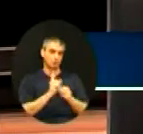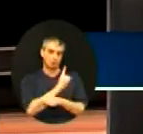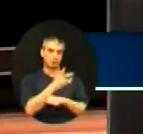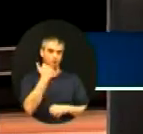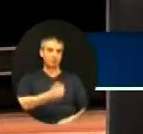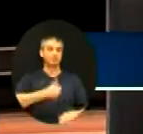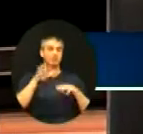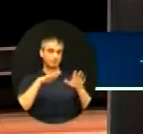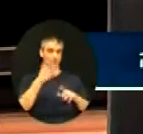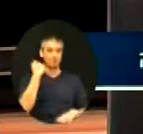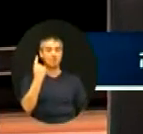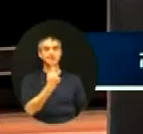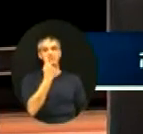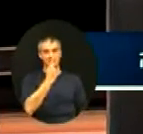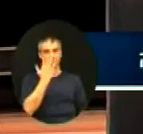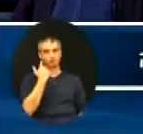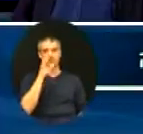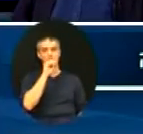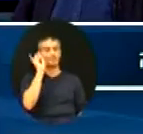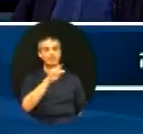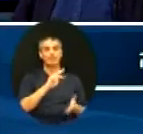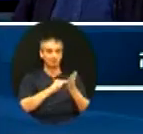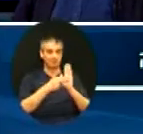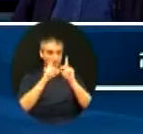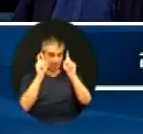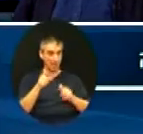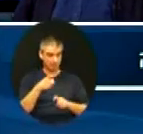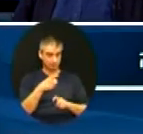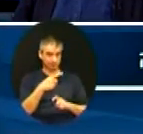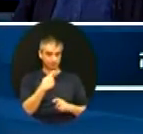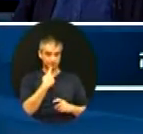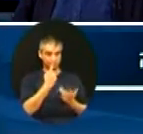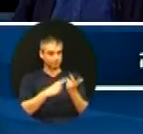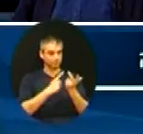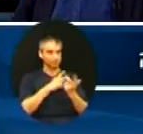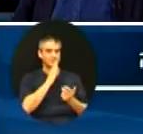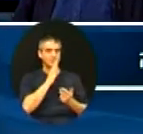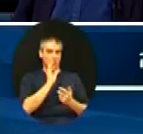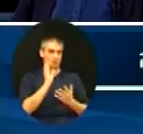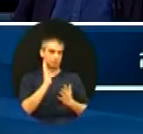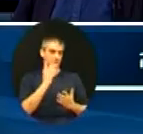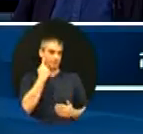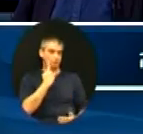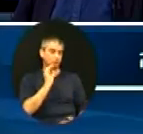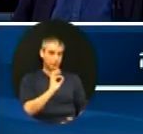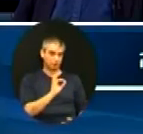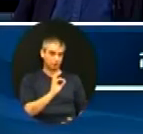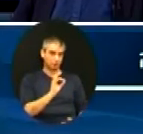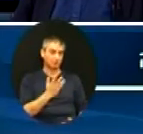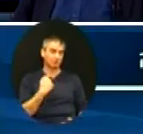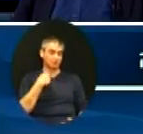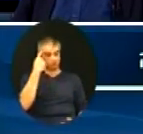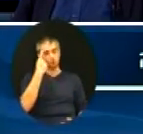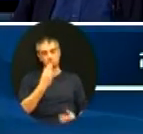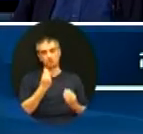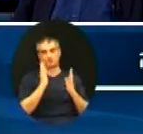שהוא היה שר בממשלה, הוא היה היחיד שעז לצאת נגד מתווה הגז ולמנות את מגרעותיו ומושחתויותיו. ואני חושבת